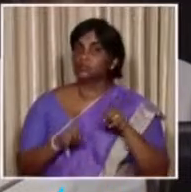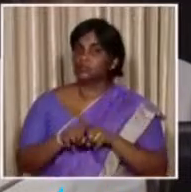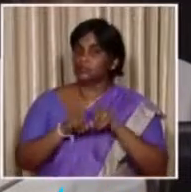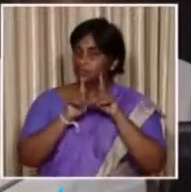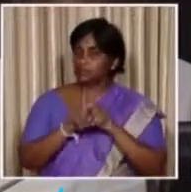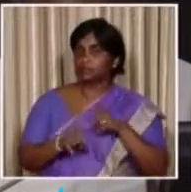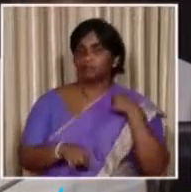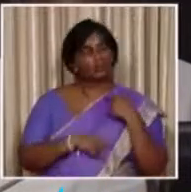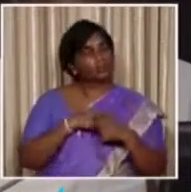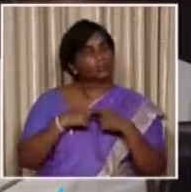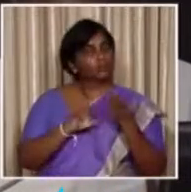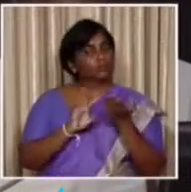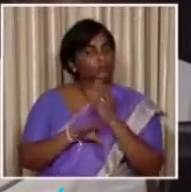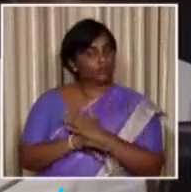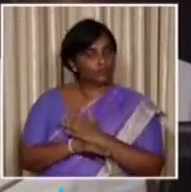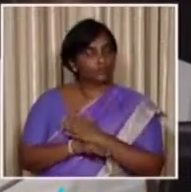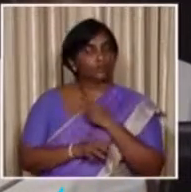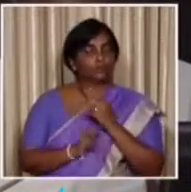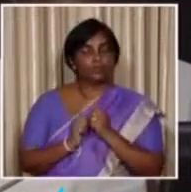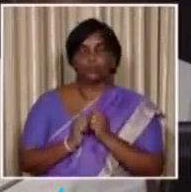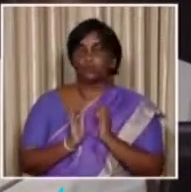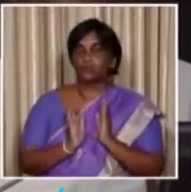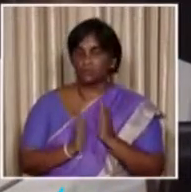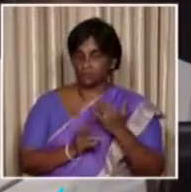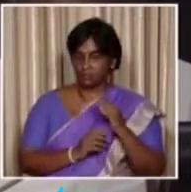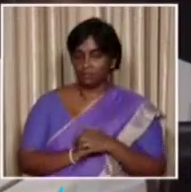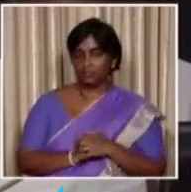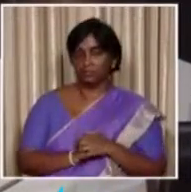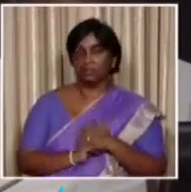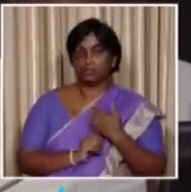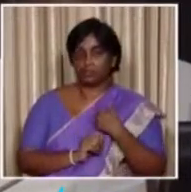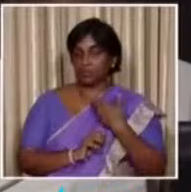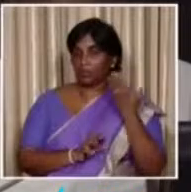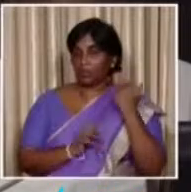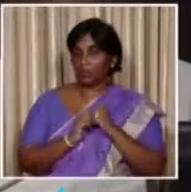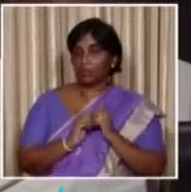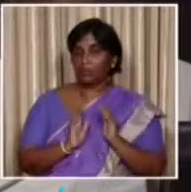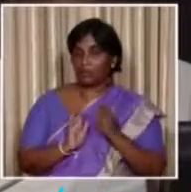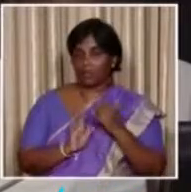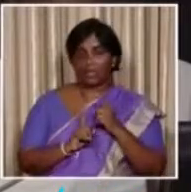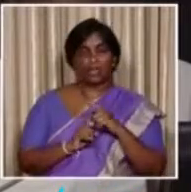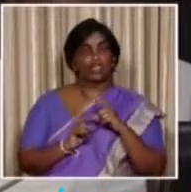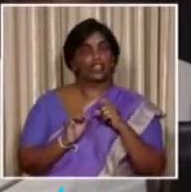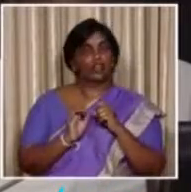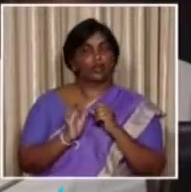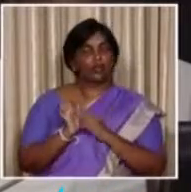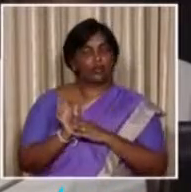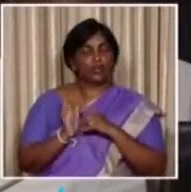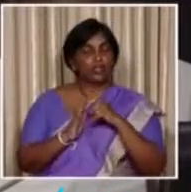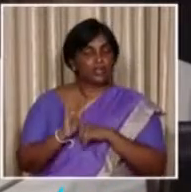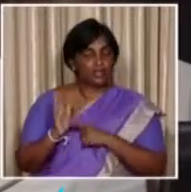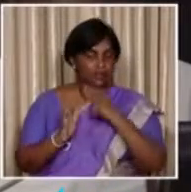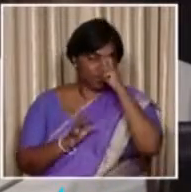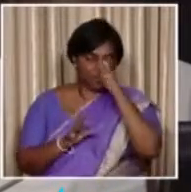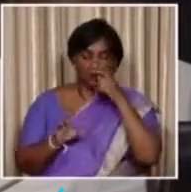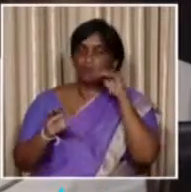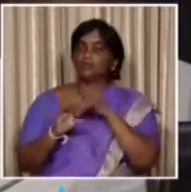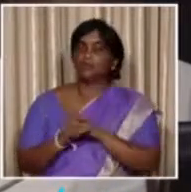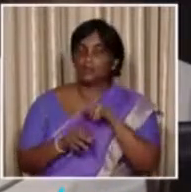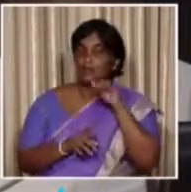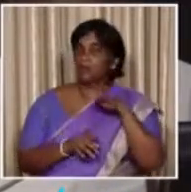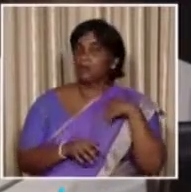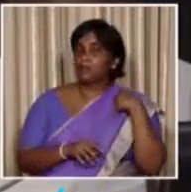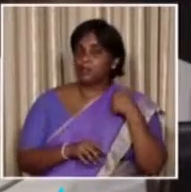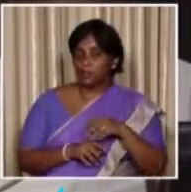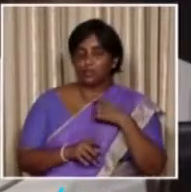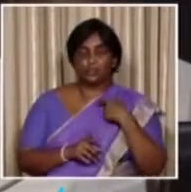ඇවිල්ලා එදා ඒක ආරම්භ කරා. මම එදා ආරම්භ කරේ දිමු ජයරත්න මැතිතුමාගේ ආසනෙට ගිහිල්ලා එතුමාගේ